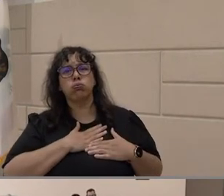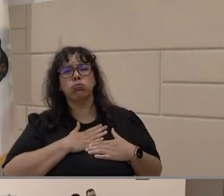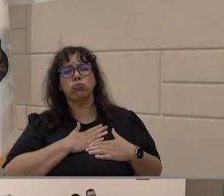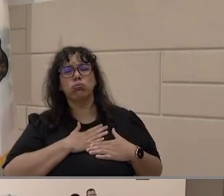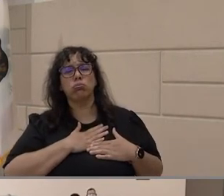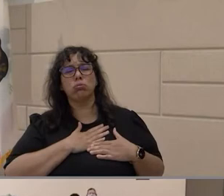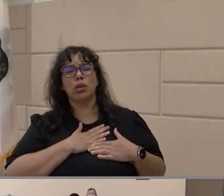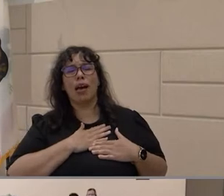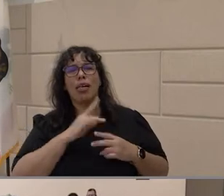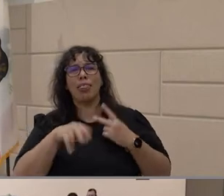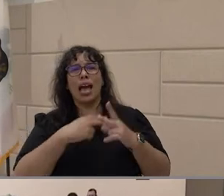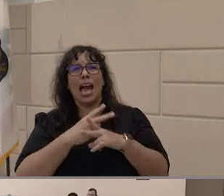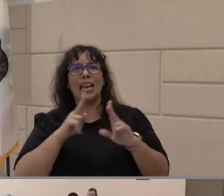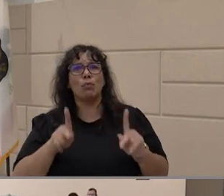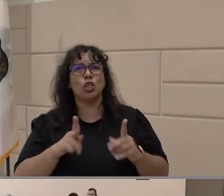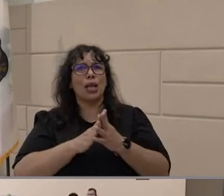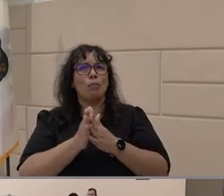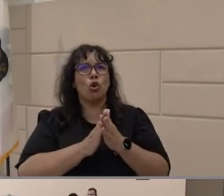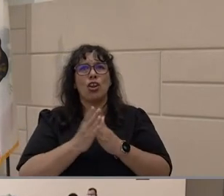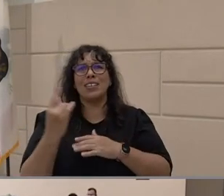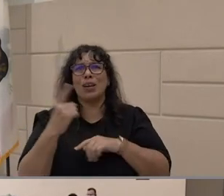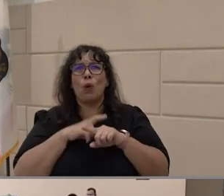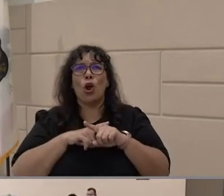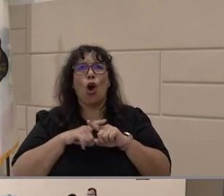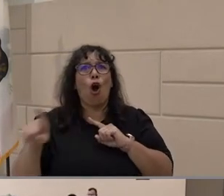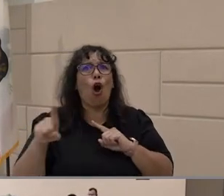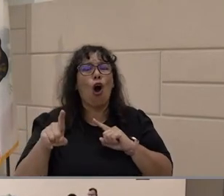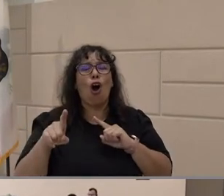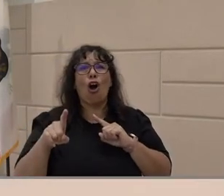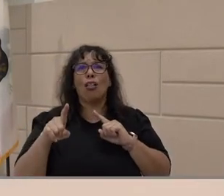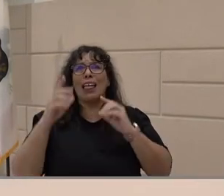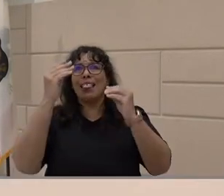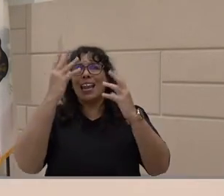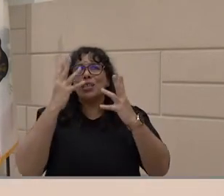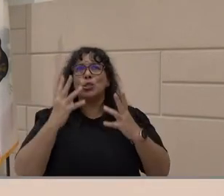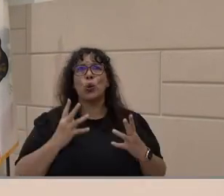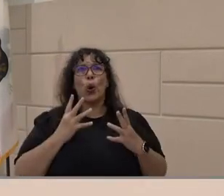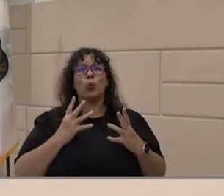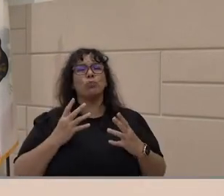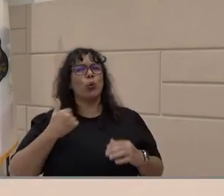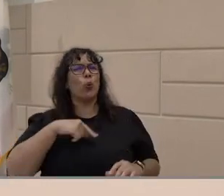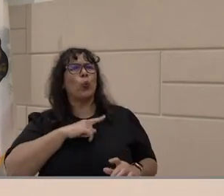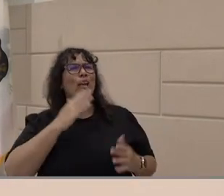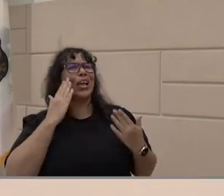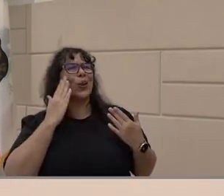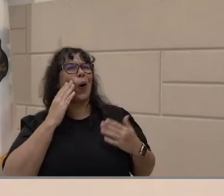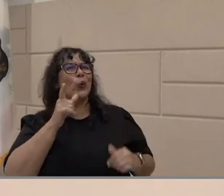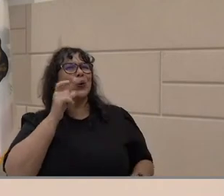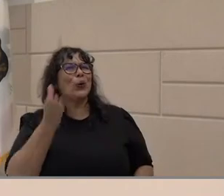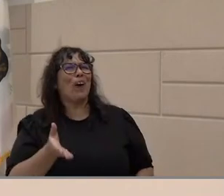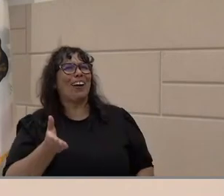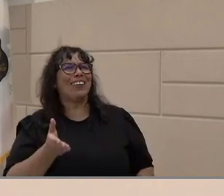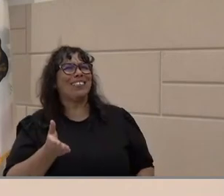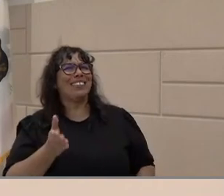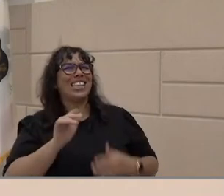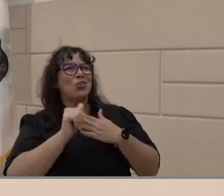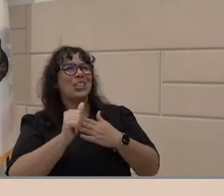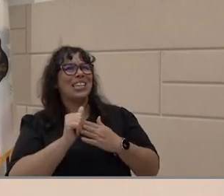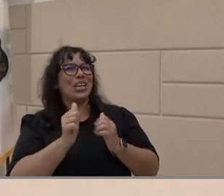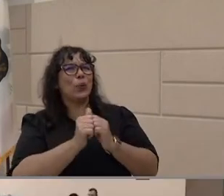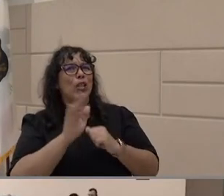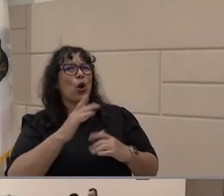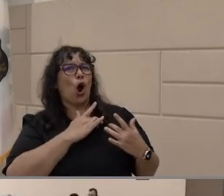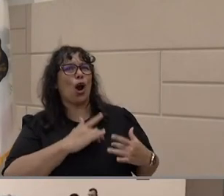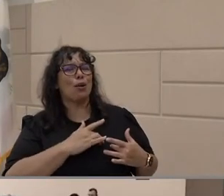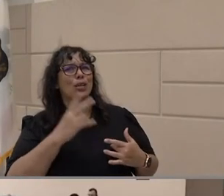យសូមអរគុណដែលលើកជំរុញទឹកចិត្តឲ្យអ្នកដតីនឹងហ៊ានគេហៅថាដា